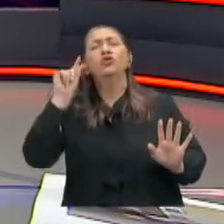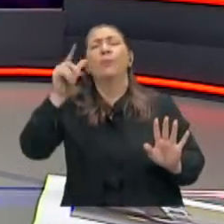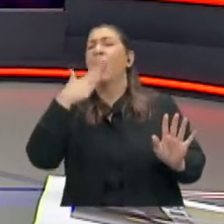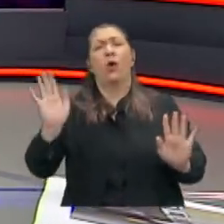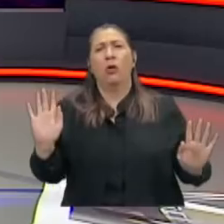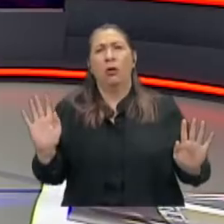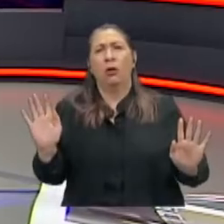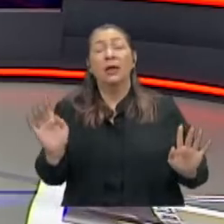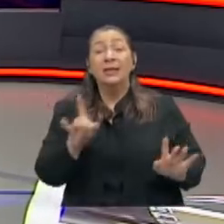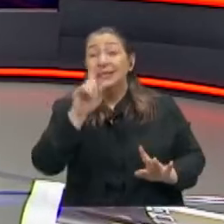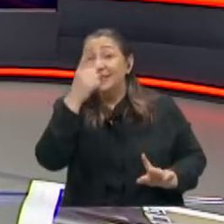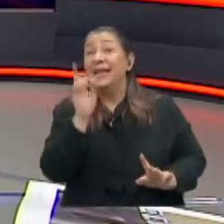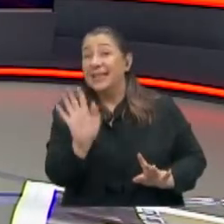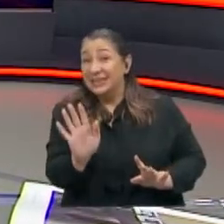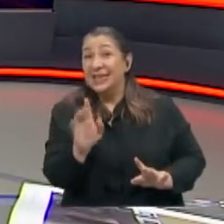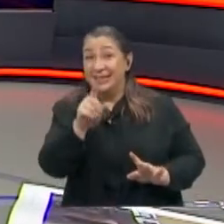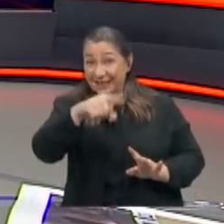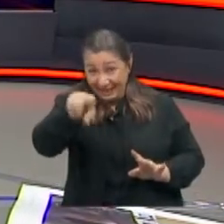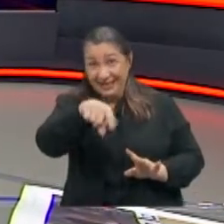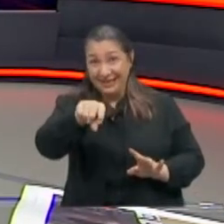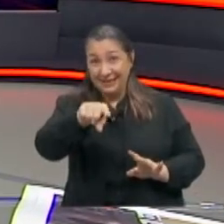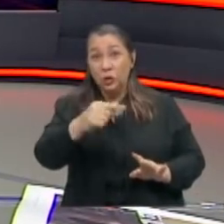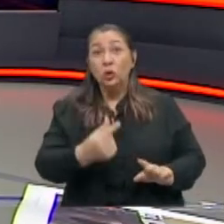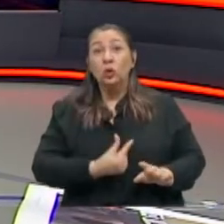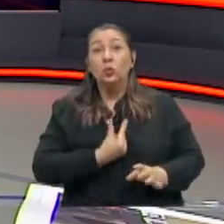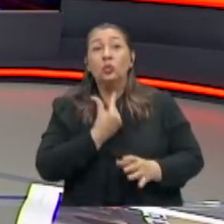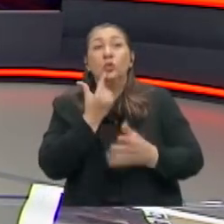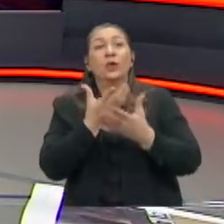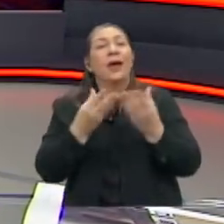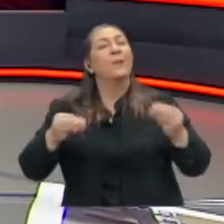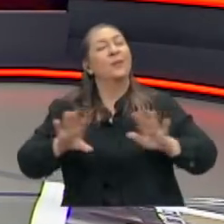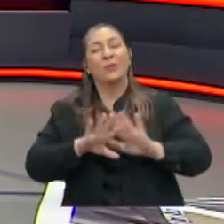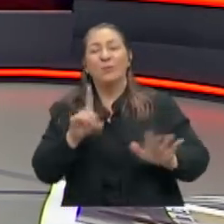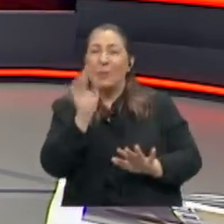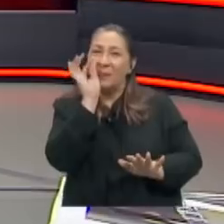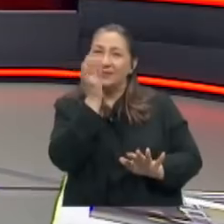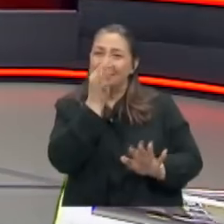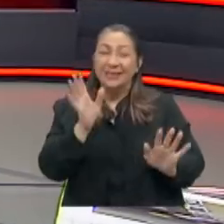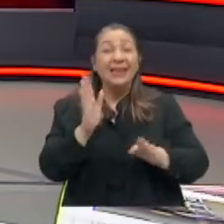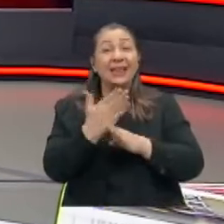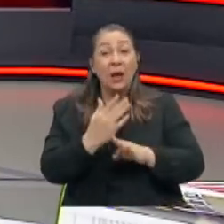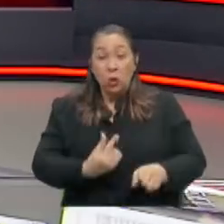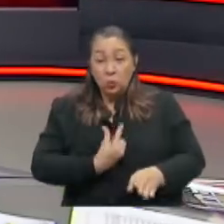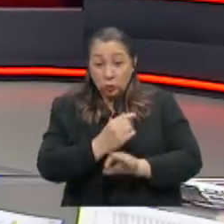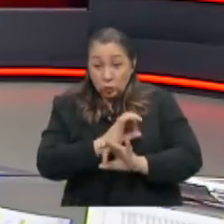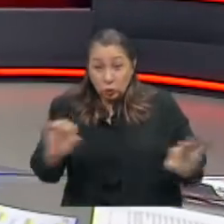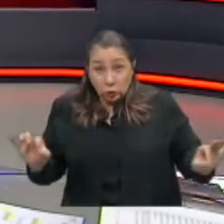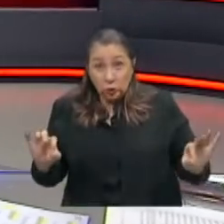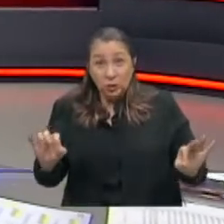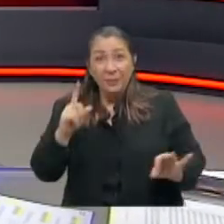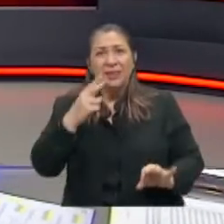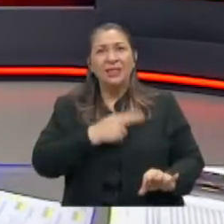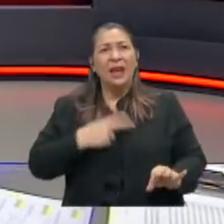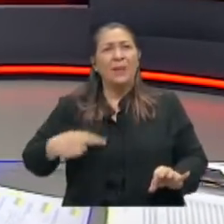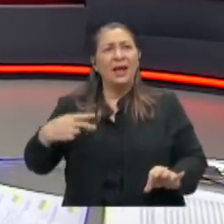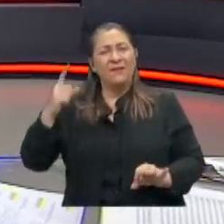yok. Sadece siz umudunuzu kaybetmeyin. Bu kadar basittir. Çünkü umutsuzluk, bir Danimarkalı